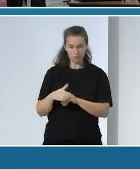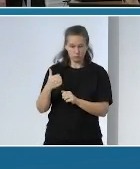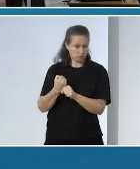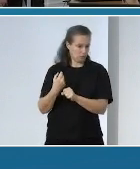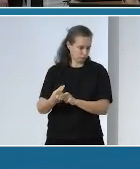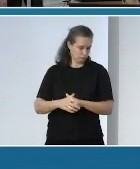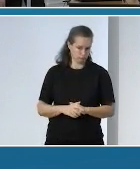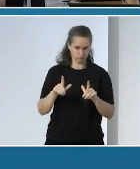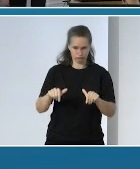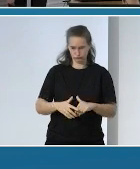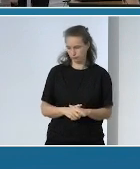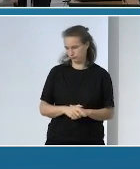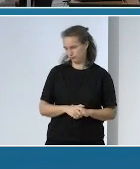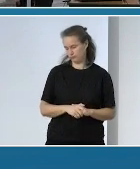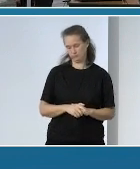travaille. Voilà.